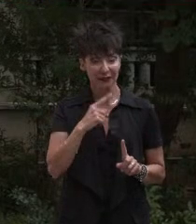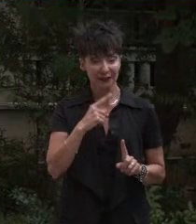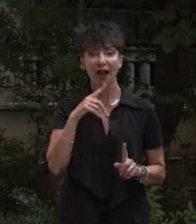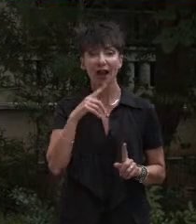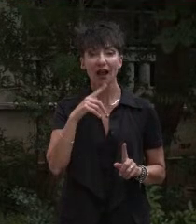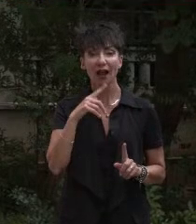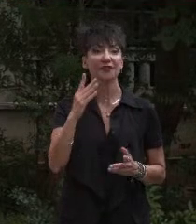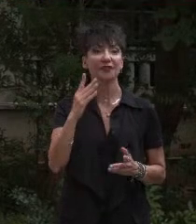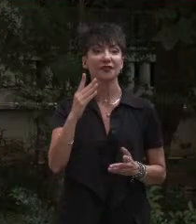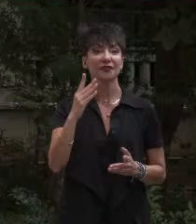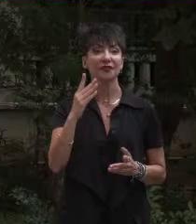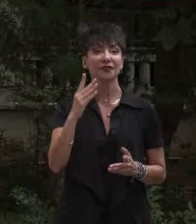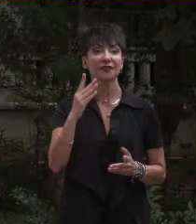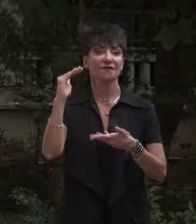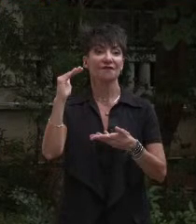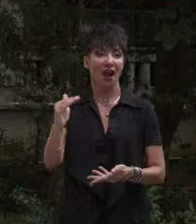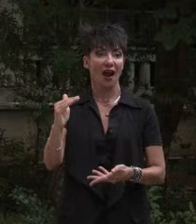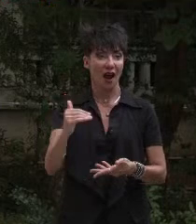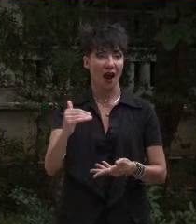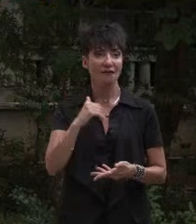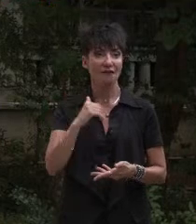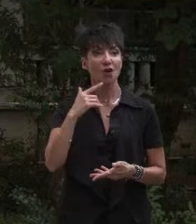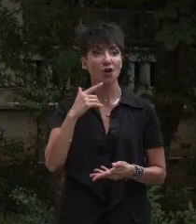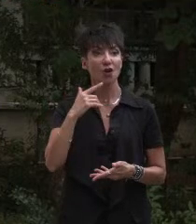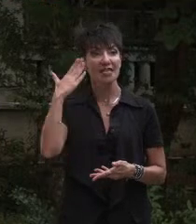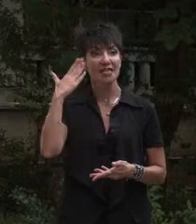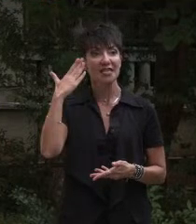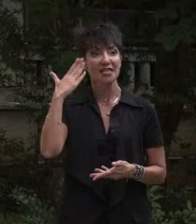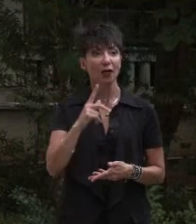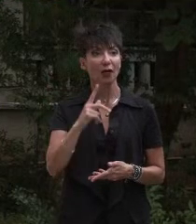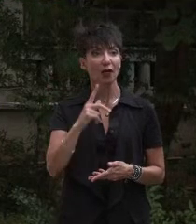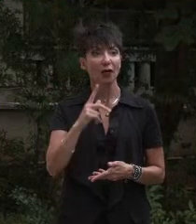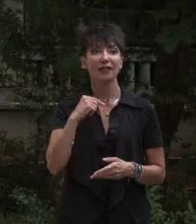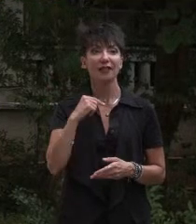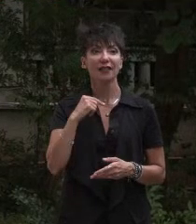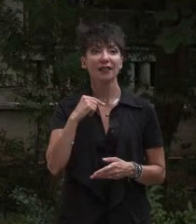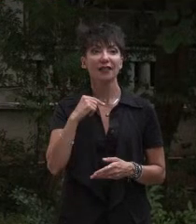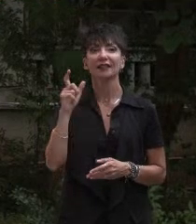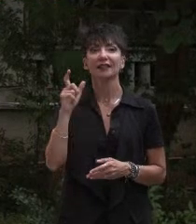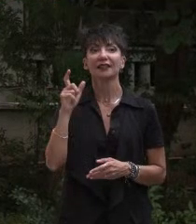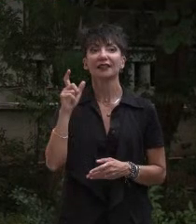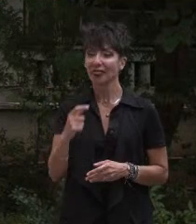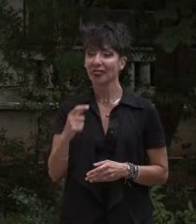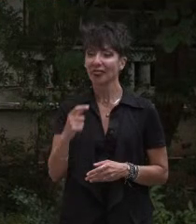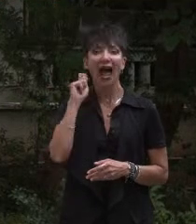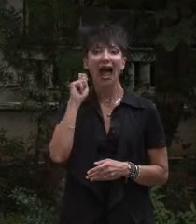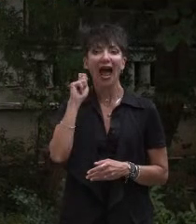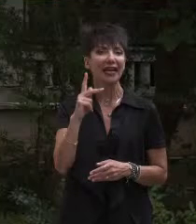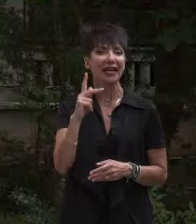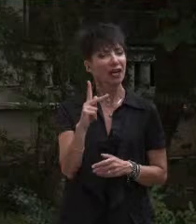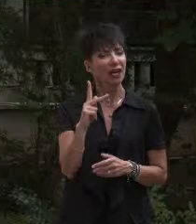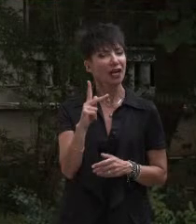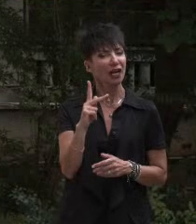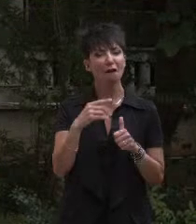το βραβείο στο Γυμνάσιο Κρανιδίου Καραΐσκου Φευρονία Σεμέλη.